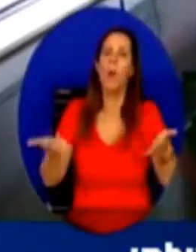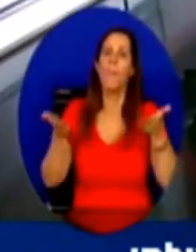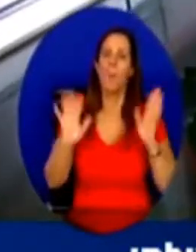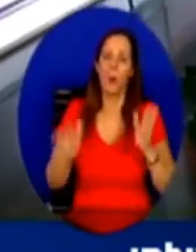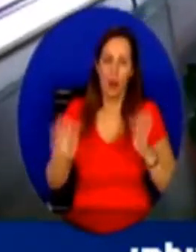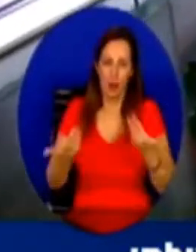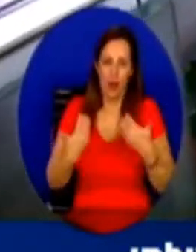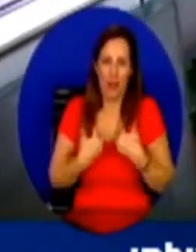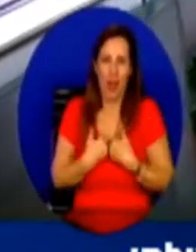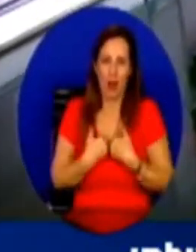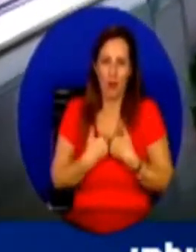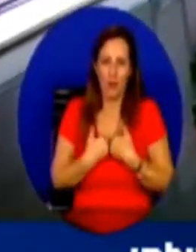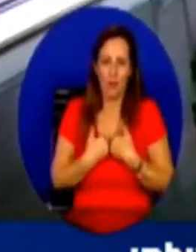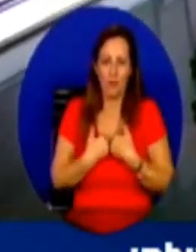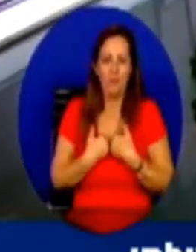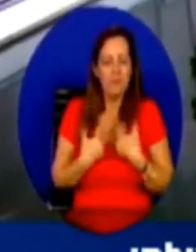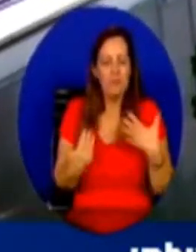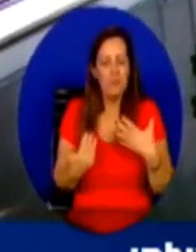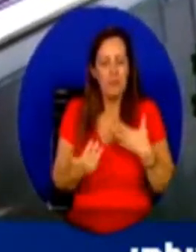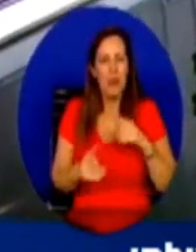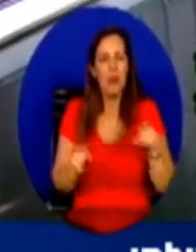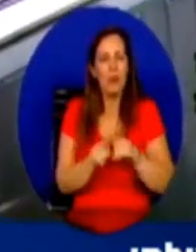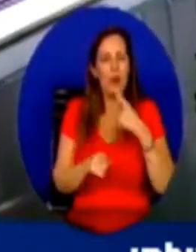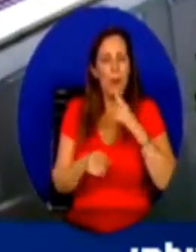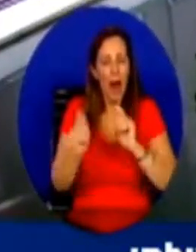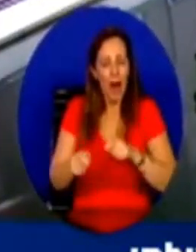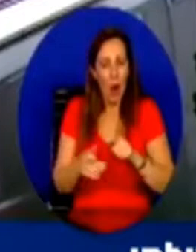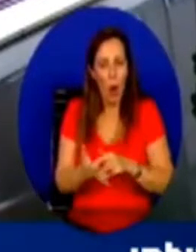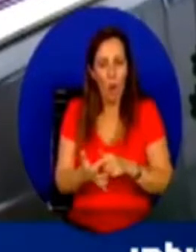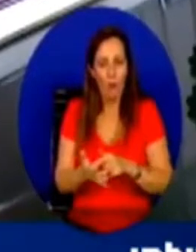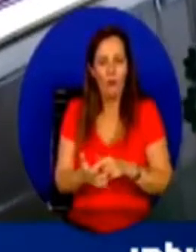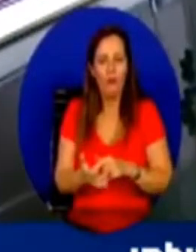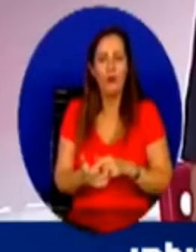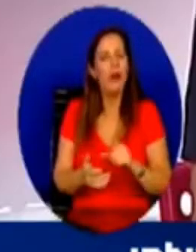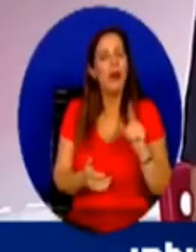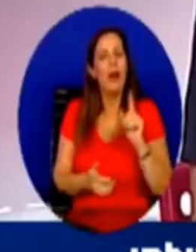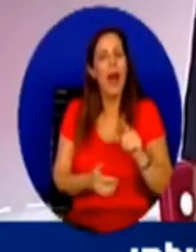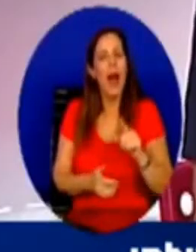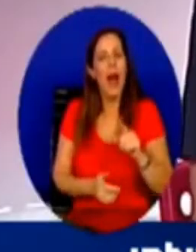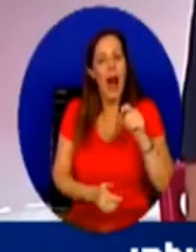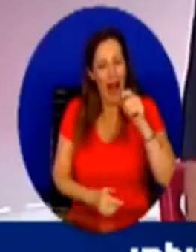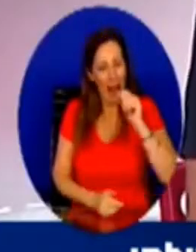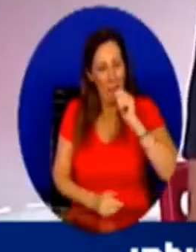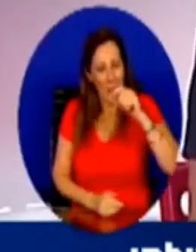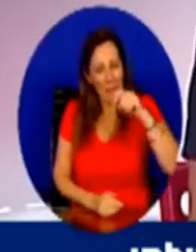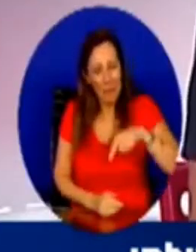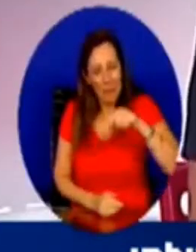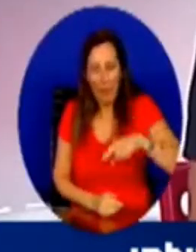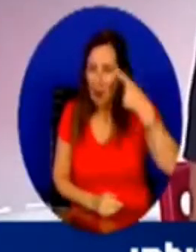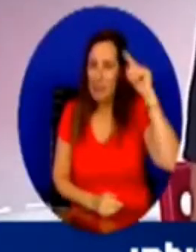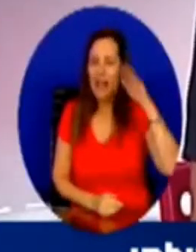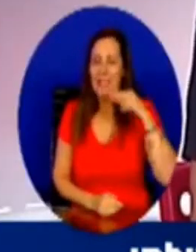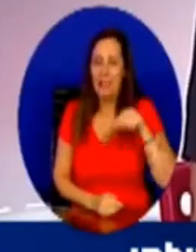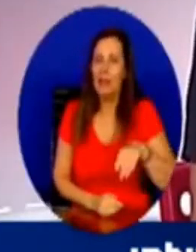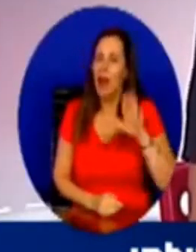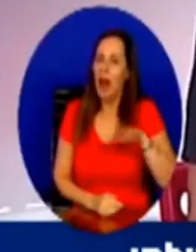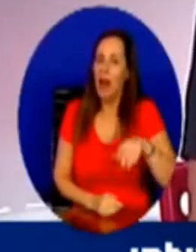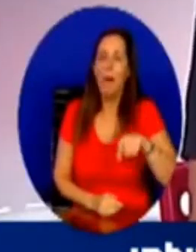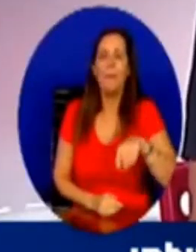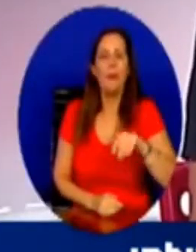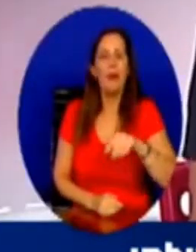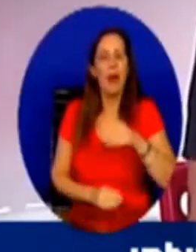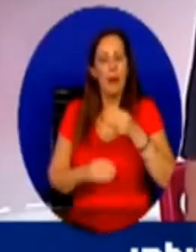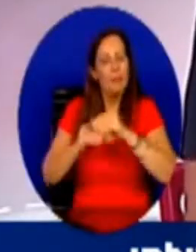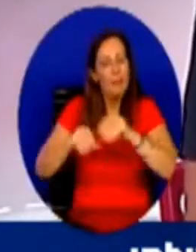באיך שאנחנו מסגשגים, כמו שדיברת על החקלאות קודם. ההשקעה בטפטוף, שזו המצאה ישראלית, גם השקעה, גם